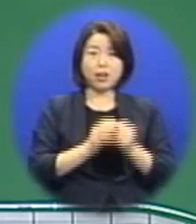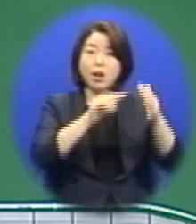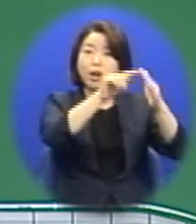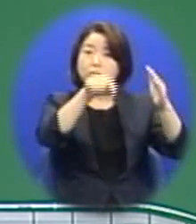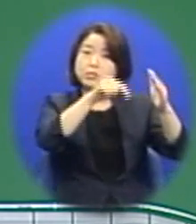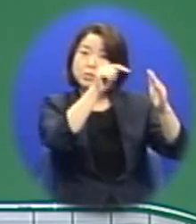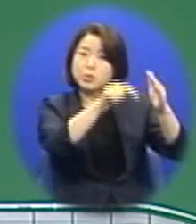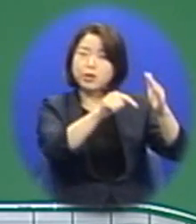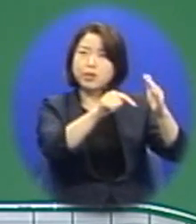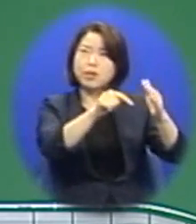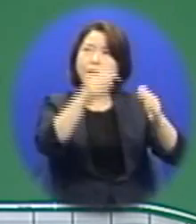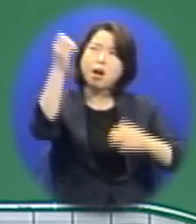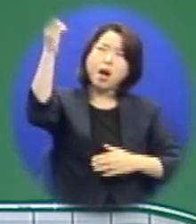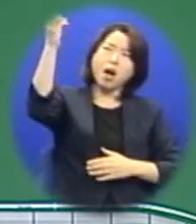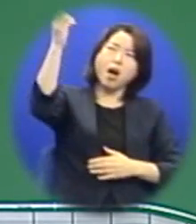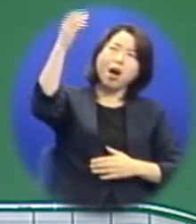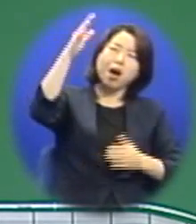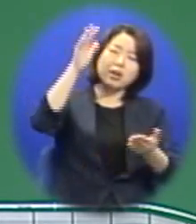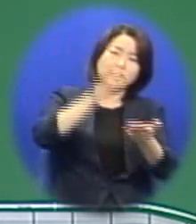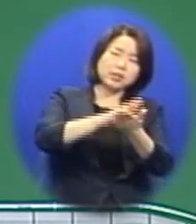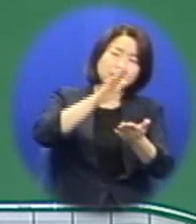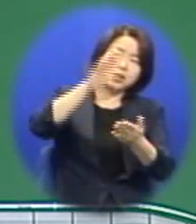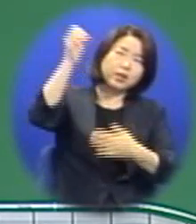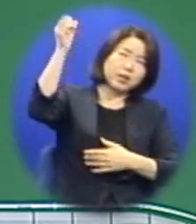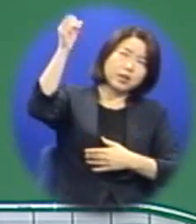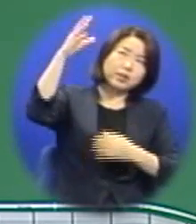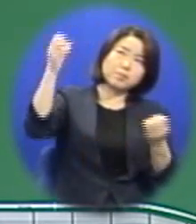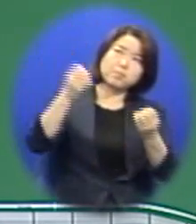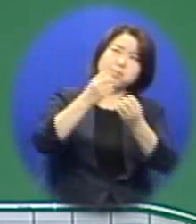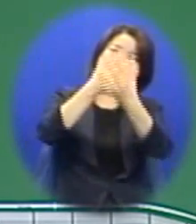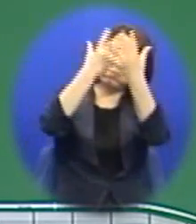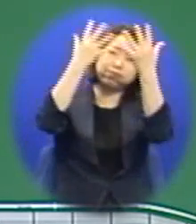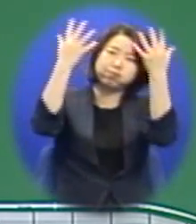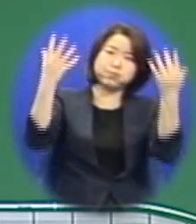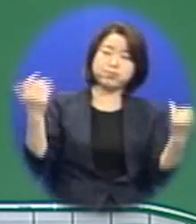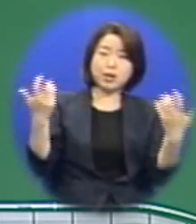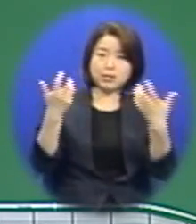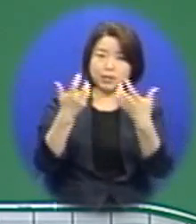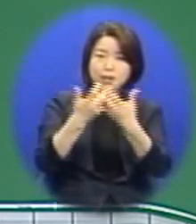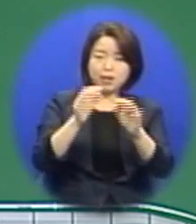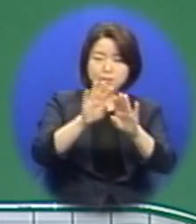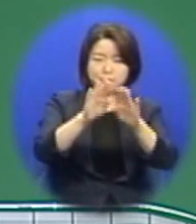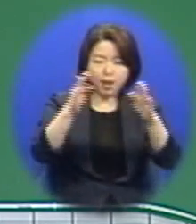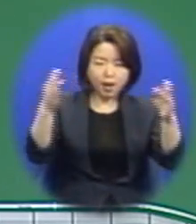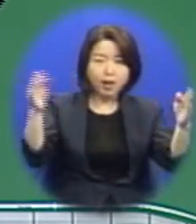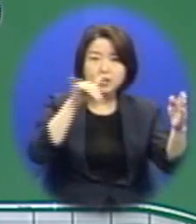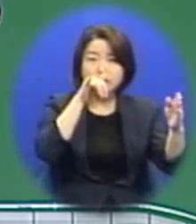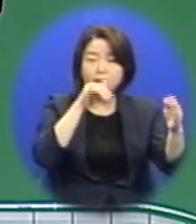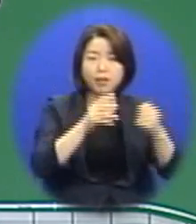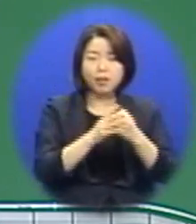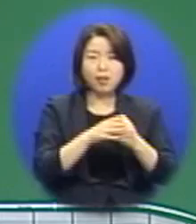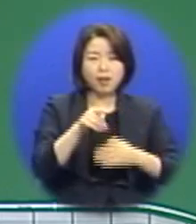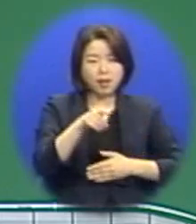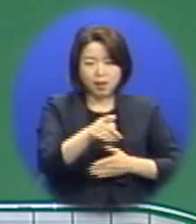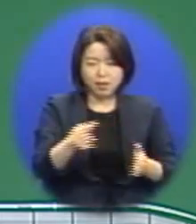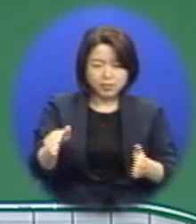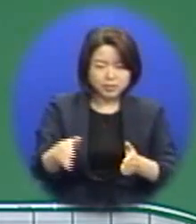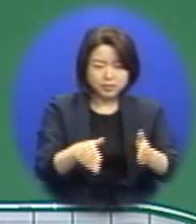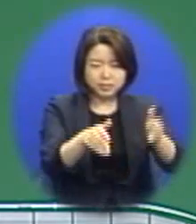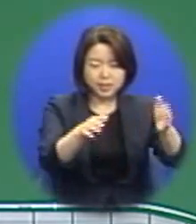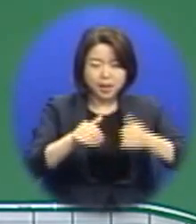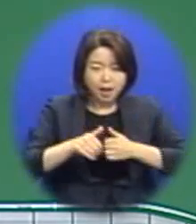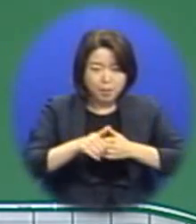안에는 햇빛보다 더 강렬한 빛으로 충만한 세계가 열렸어요. 그 길을 따라